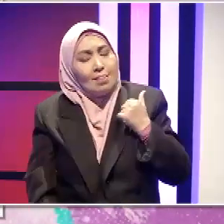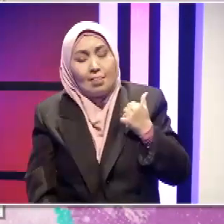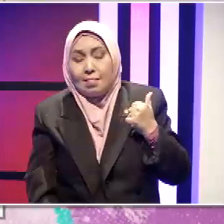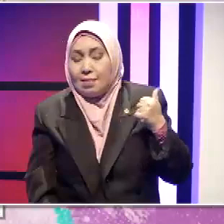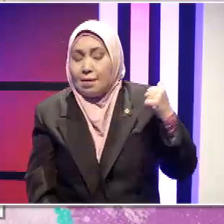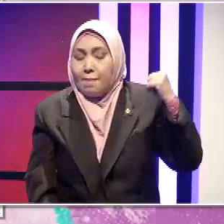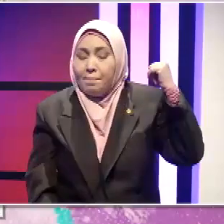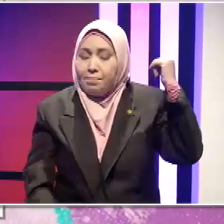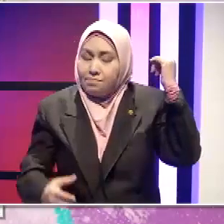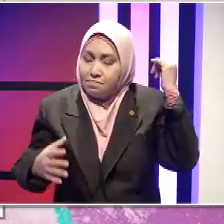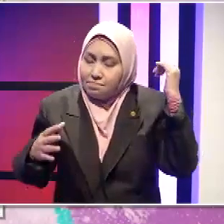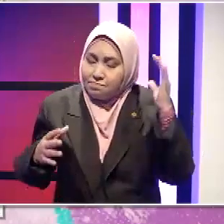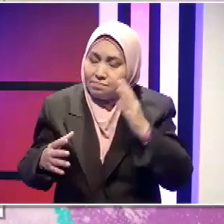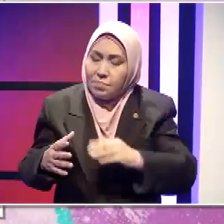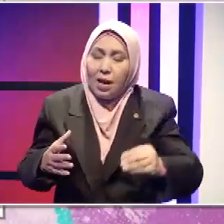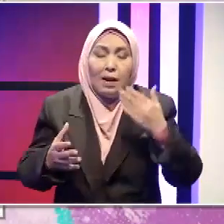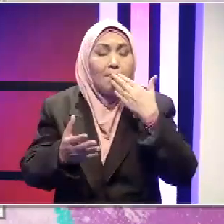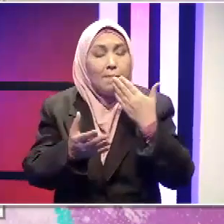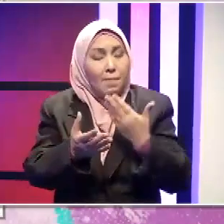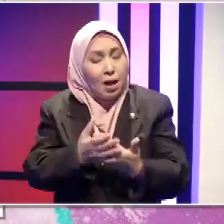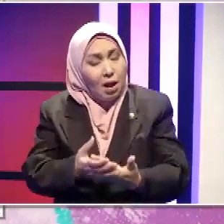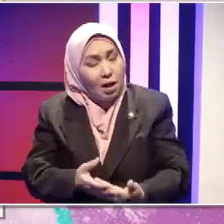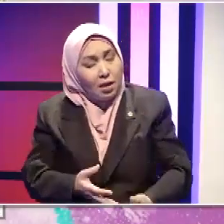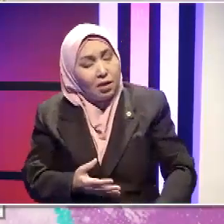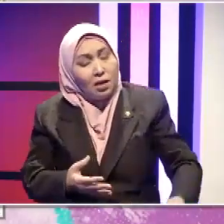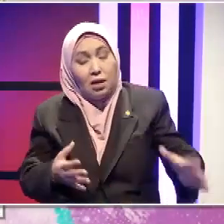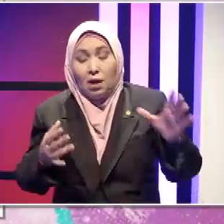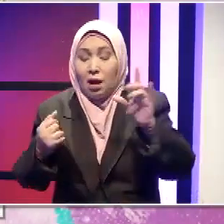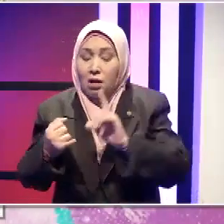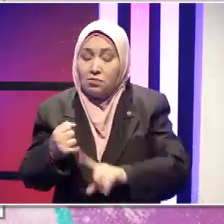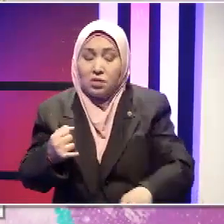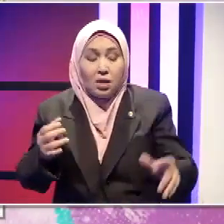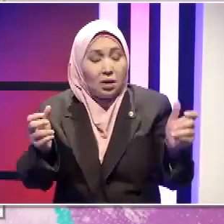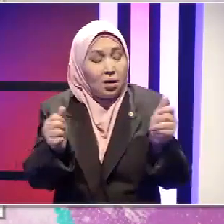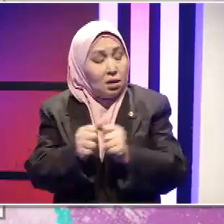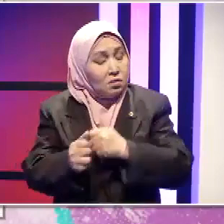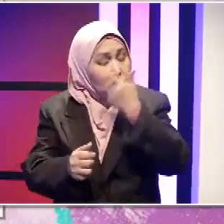aminat kultum tak memenuhi